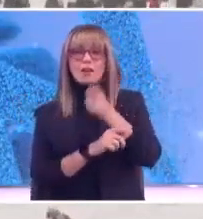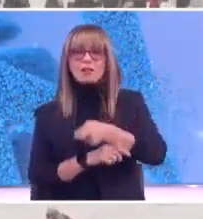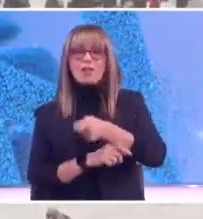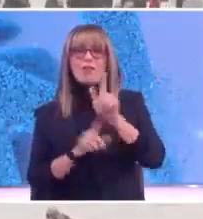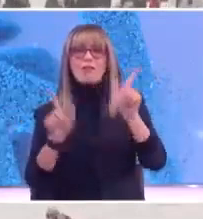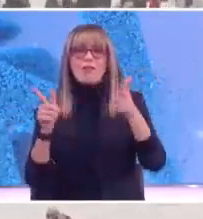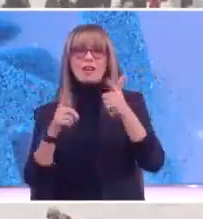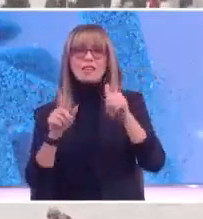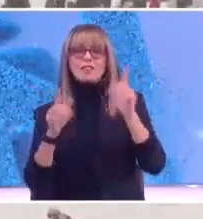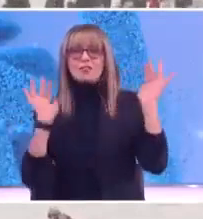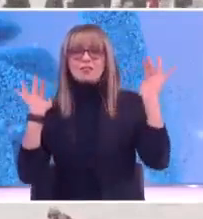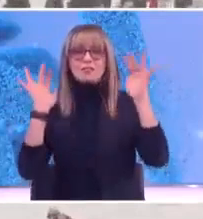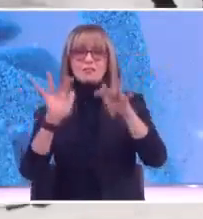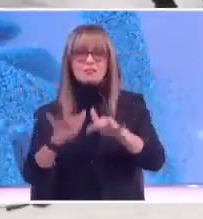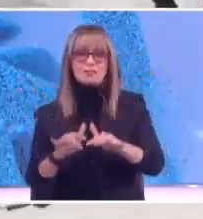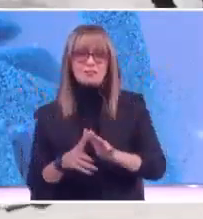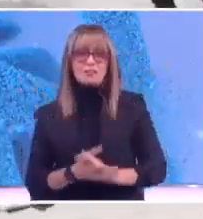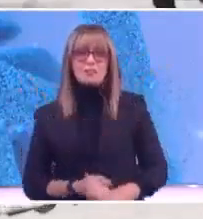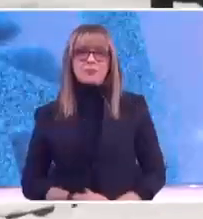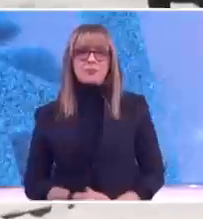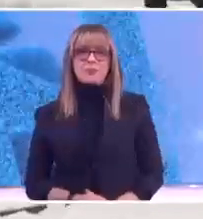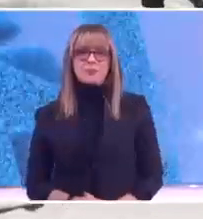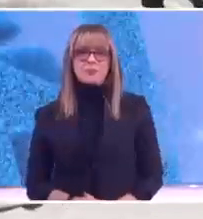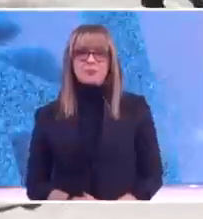akın etti.